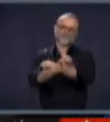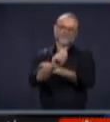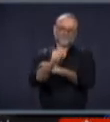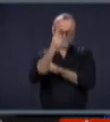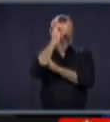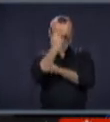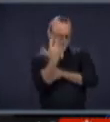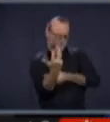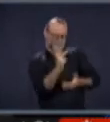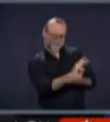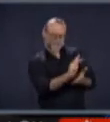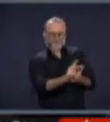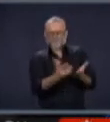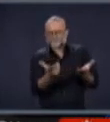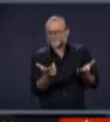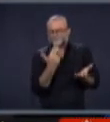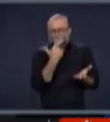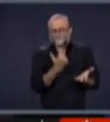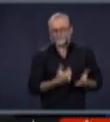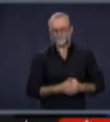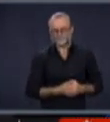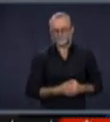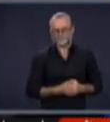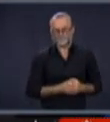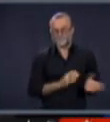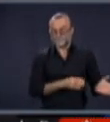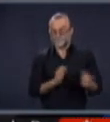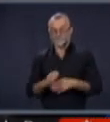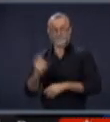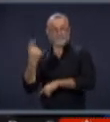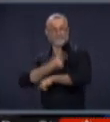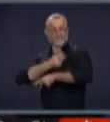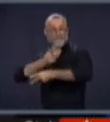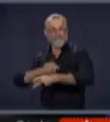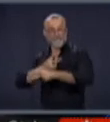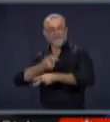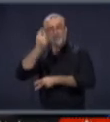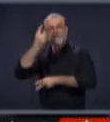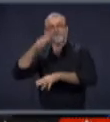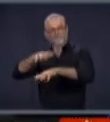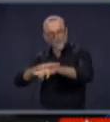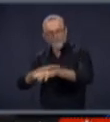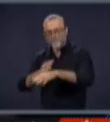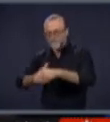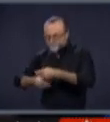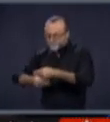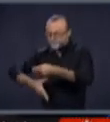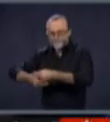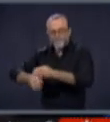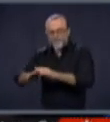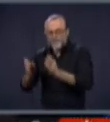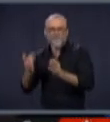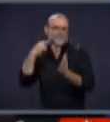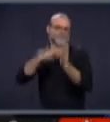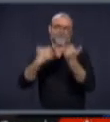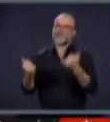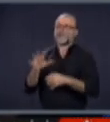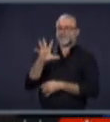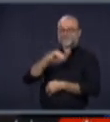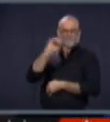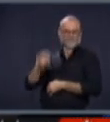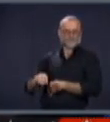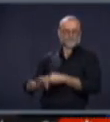préférable d'attendre en septembre au lieu de n'ouvrir que pour 3 semaines. Pour les services de garde, la chose va se faire graduellement. D'abord,